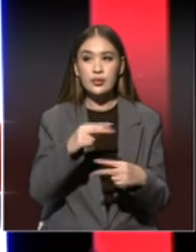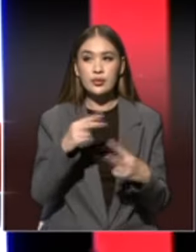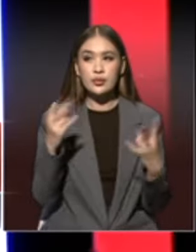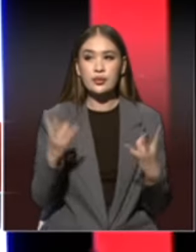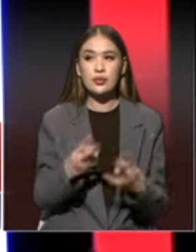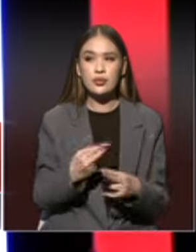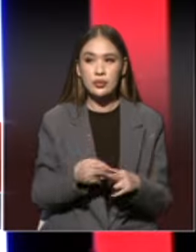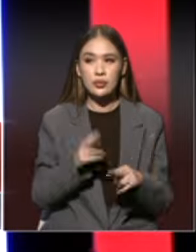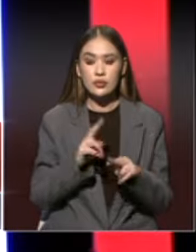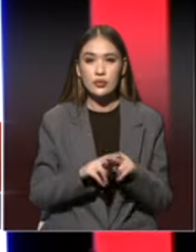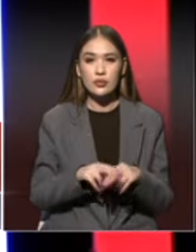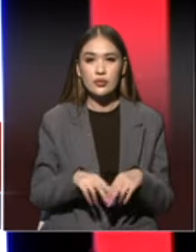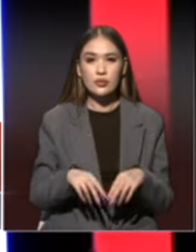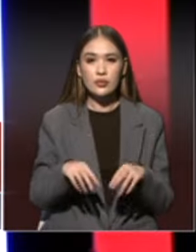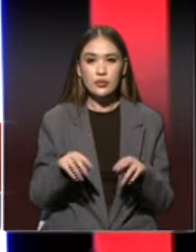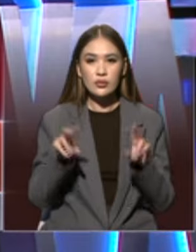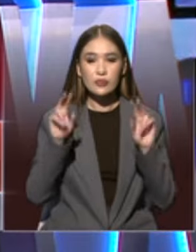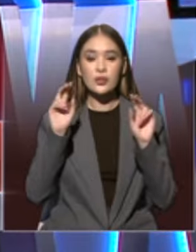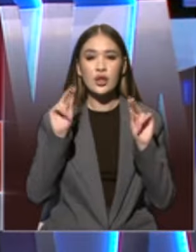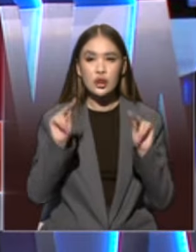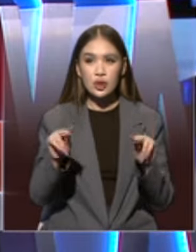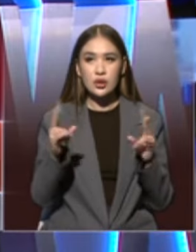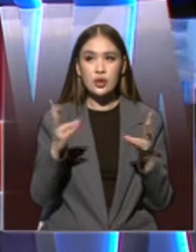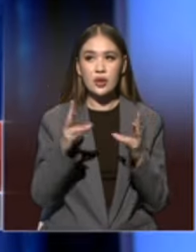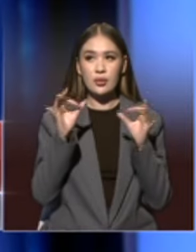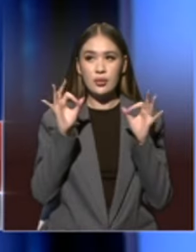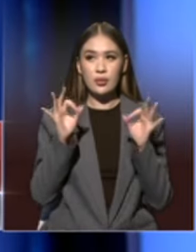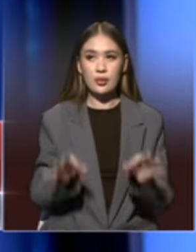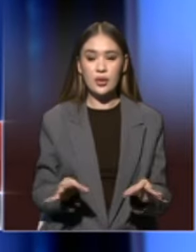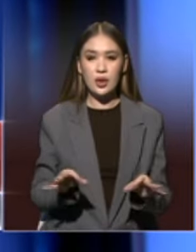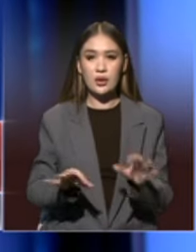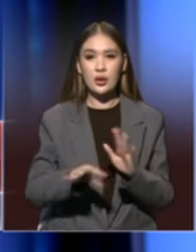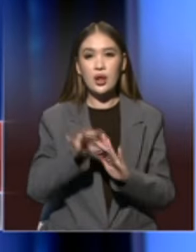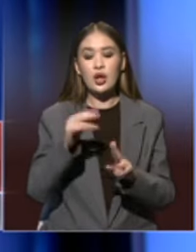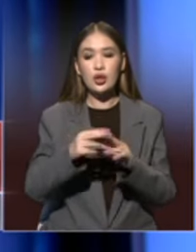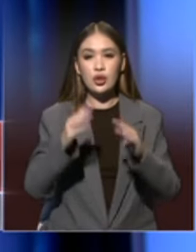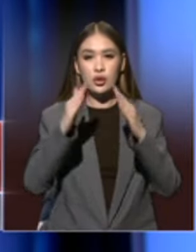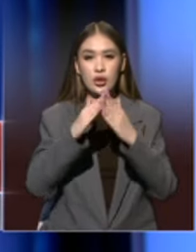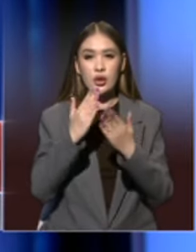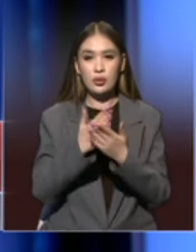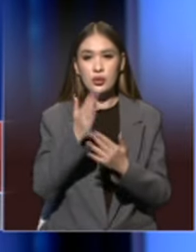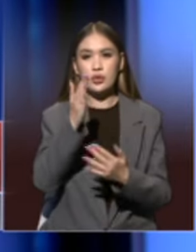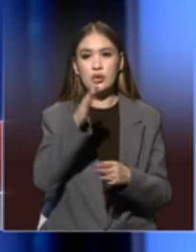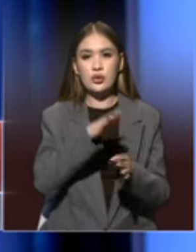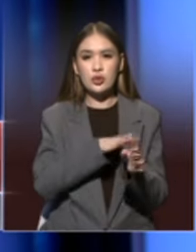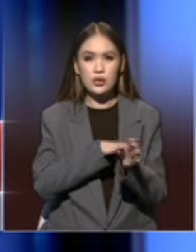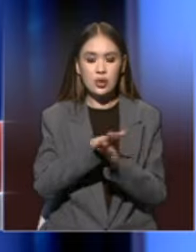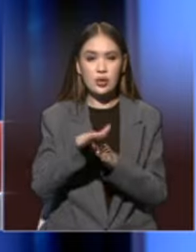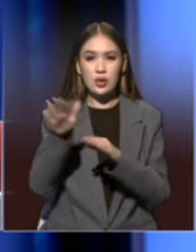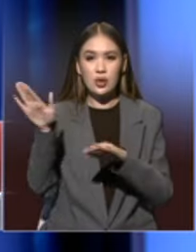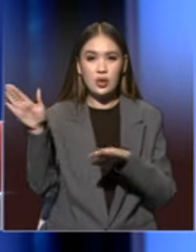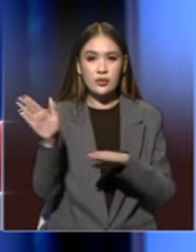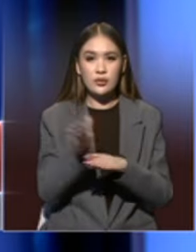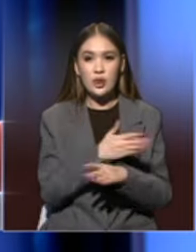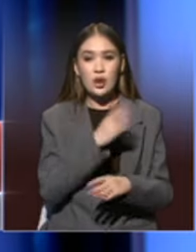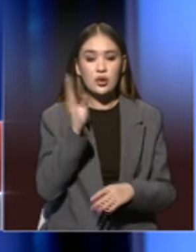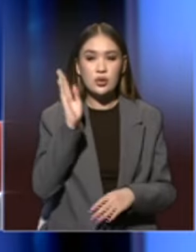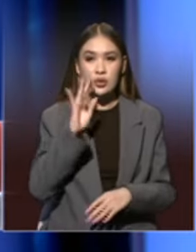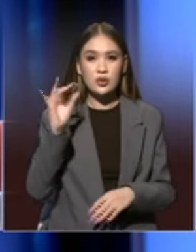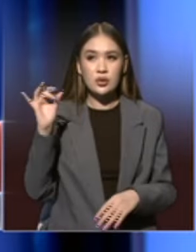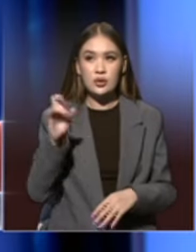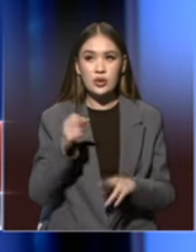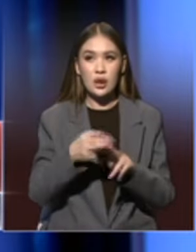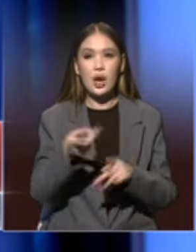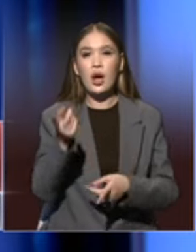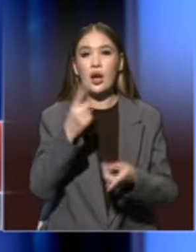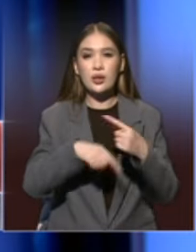жерде әділетті көзқарас болу керек та. Мына жақтағы үйлер толығымен суға кеткен, ол үйге тұруға жарамсыз, жаңағындай толық қиратып тастап